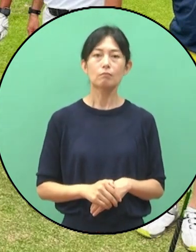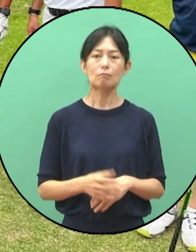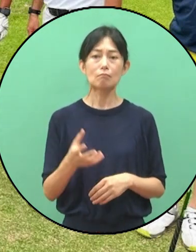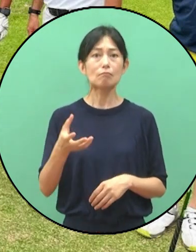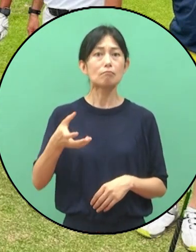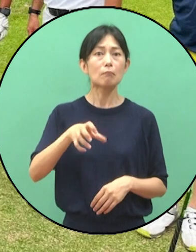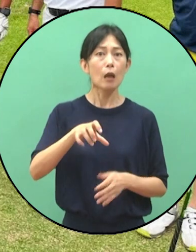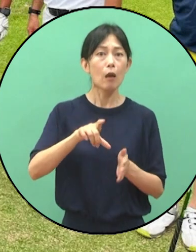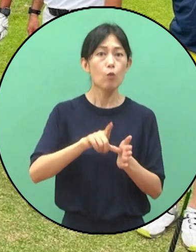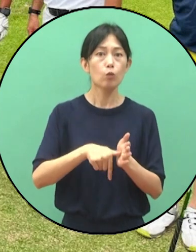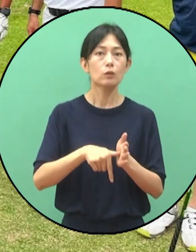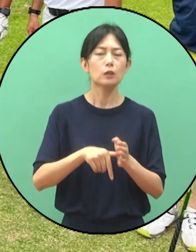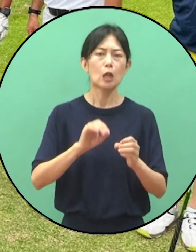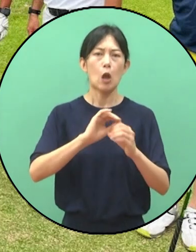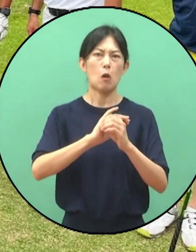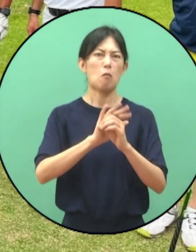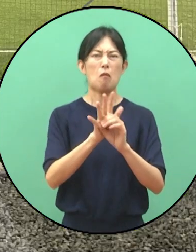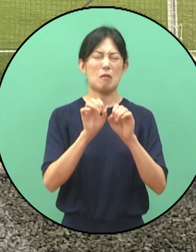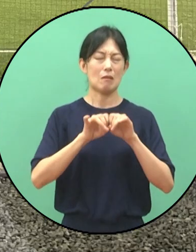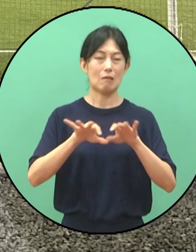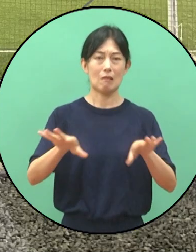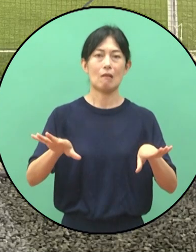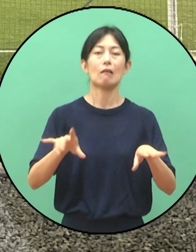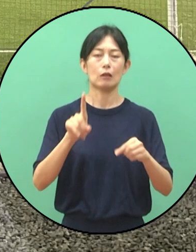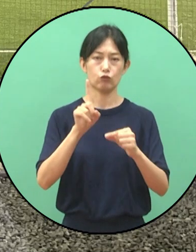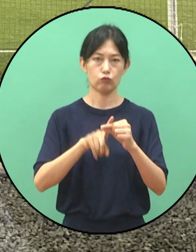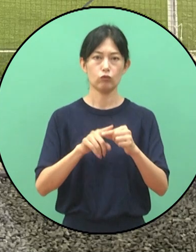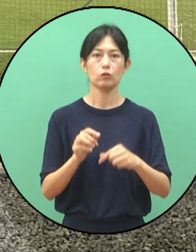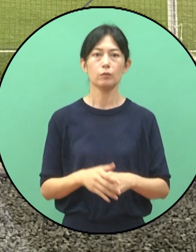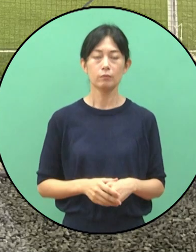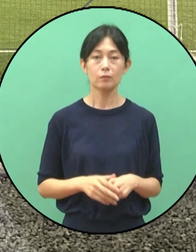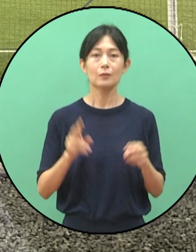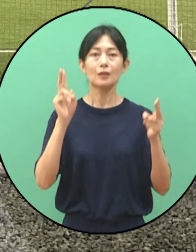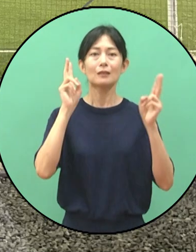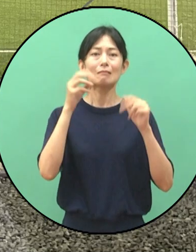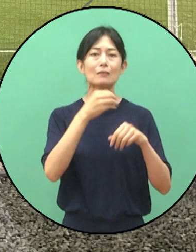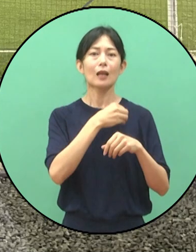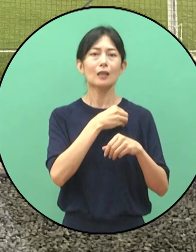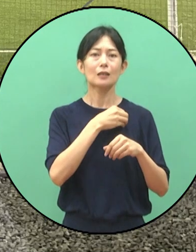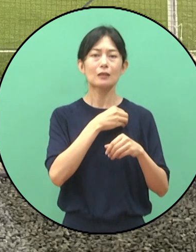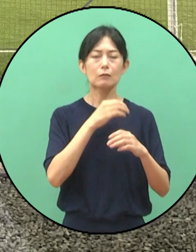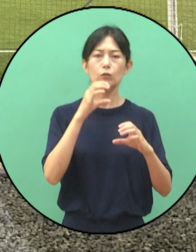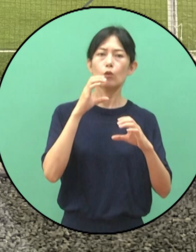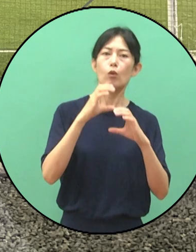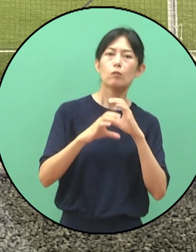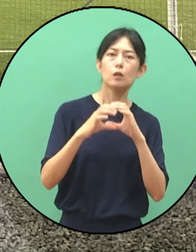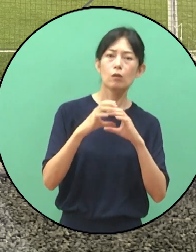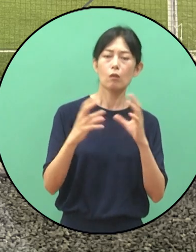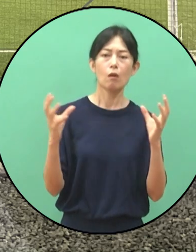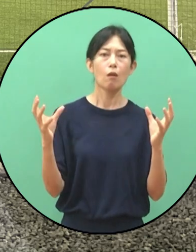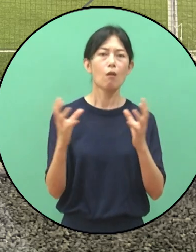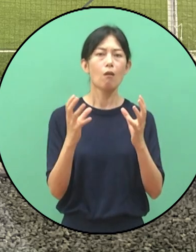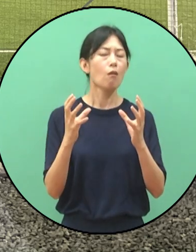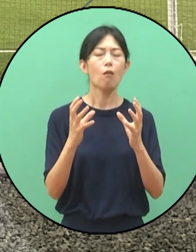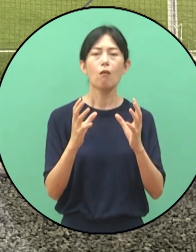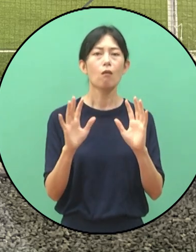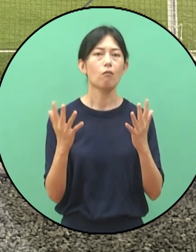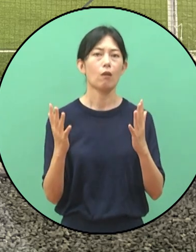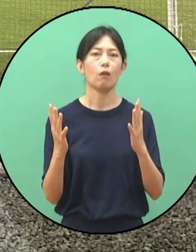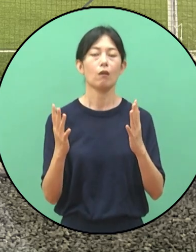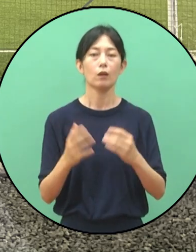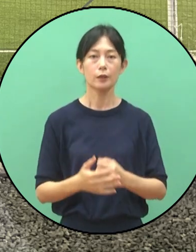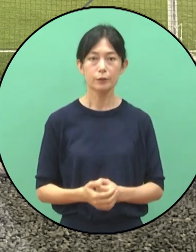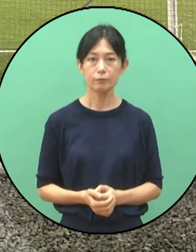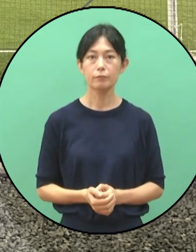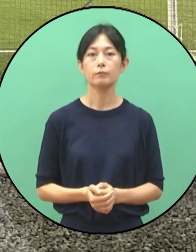只中の時期だったんですけど、どうしても社員同士のコミュニケーションであるとか、そういったものの希薄になってしまった